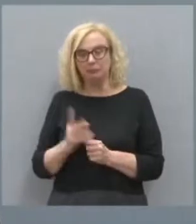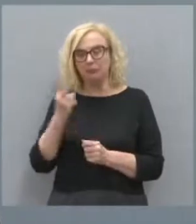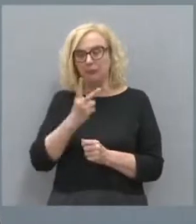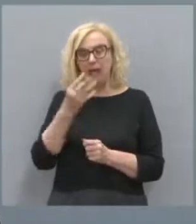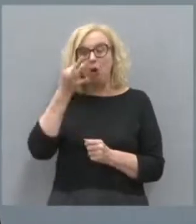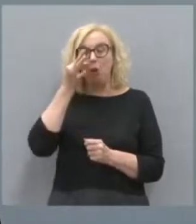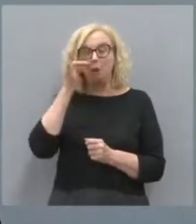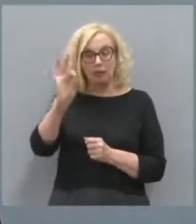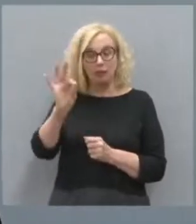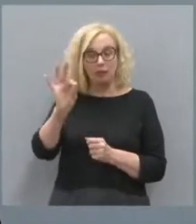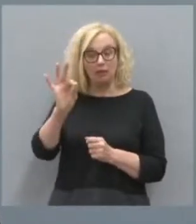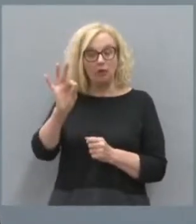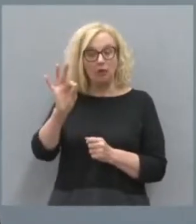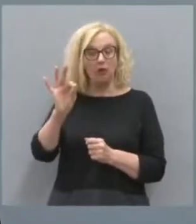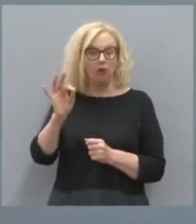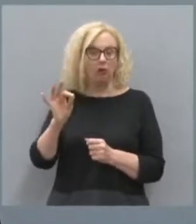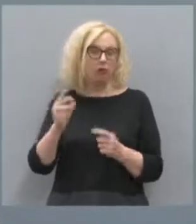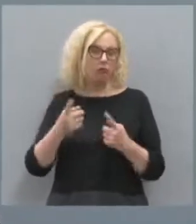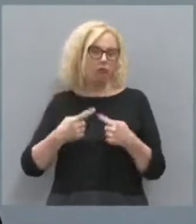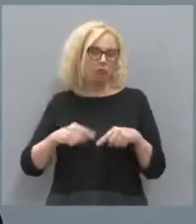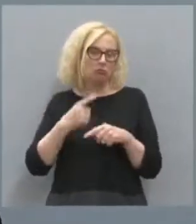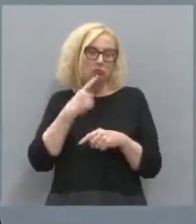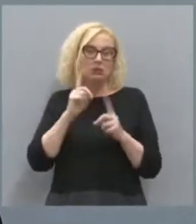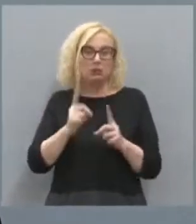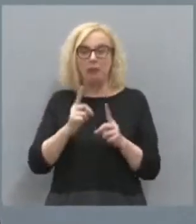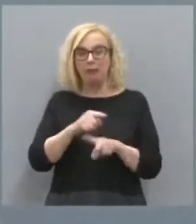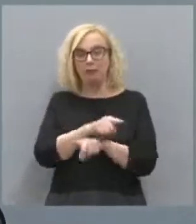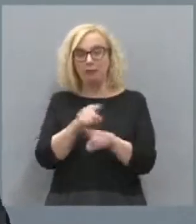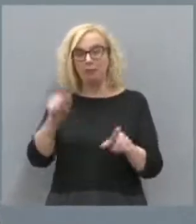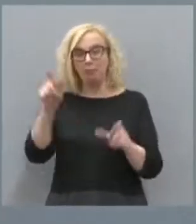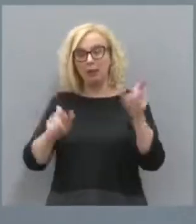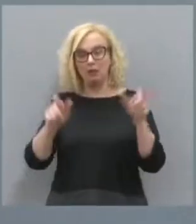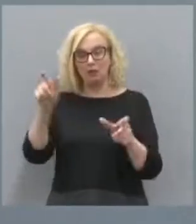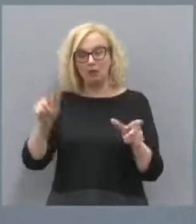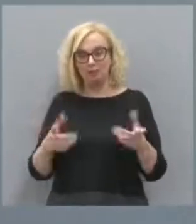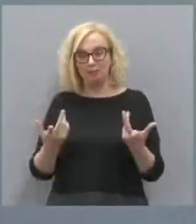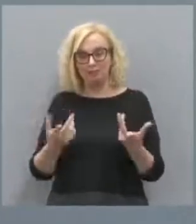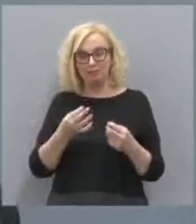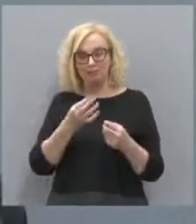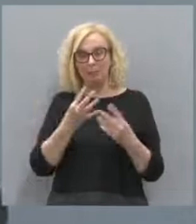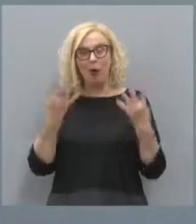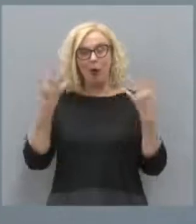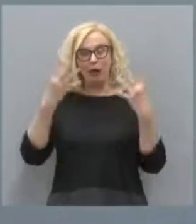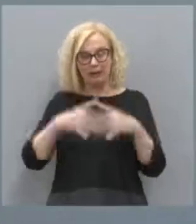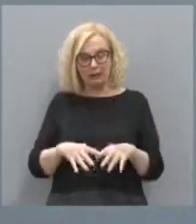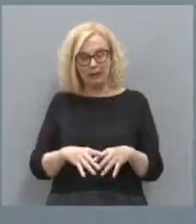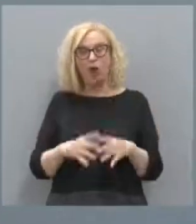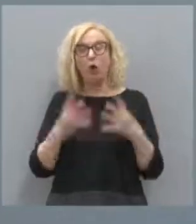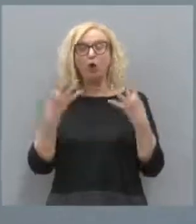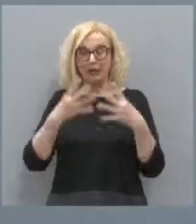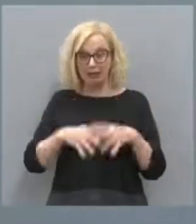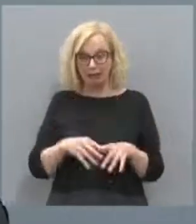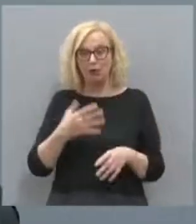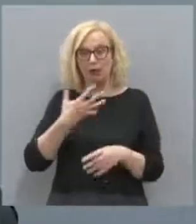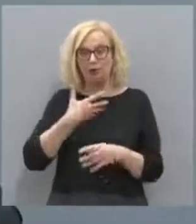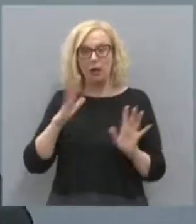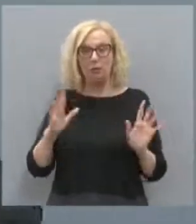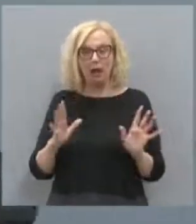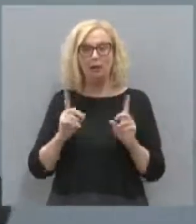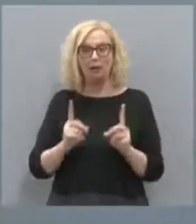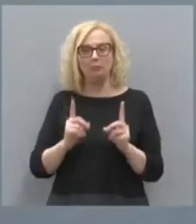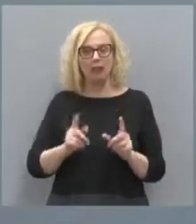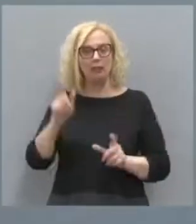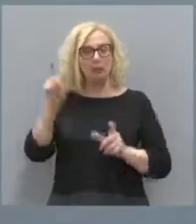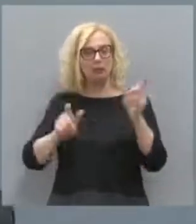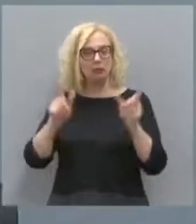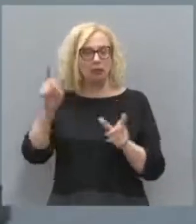prefissati lo dico dipenderà dai trentini non dipende dalla macchina organizzativa se la macchina organizzativa avrà sicuramente e lo diciamo subito